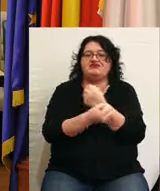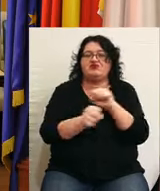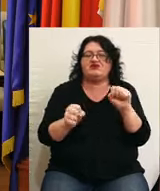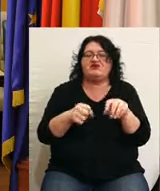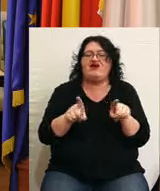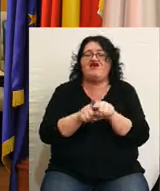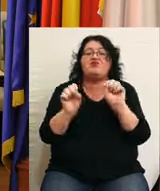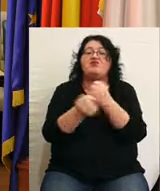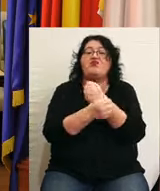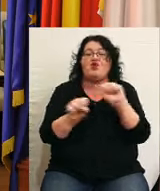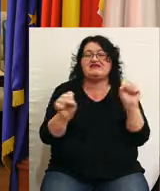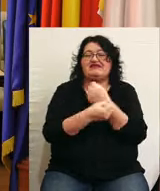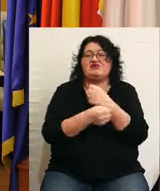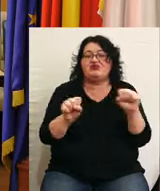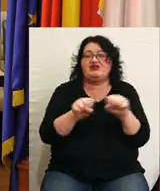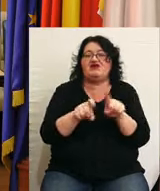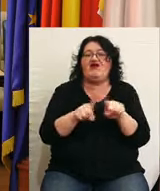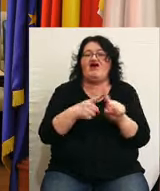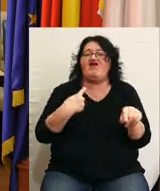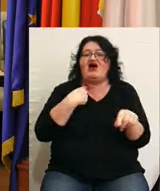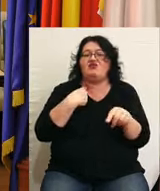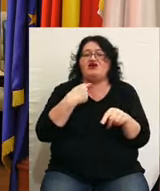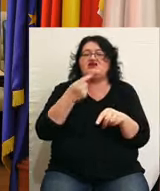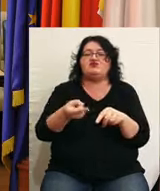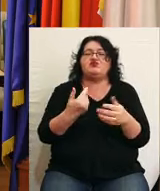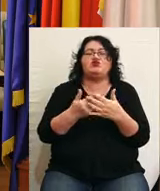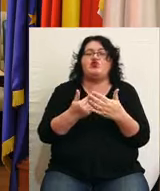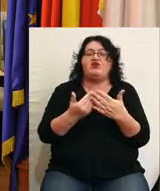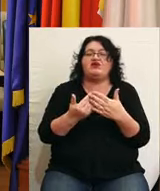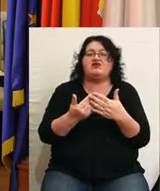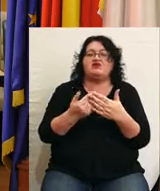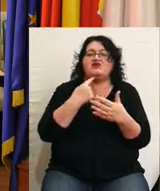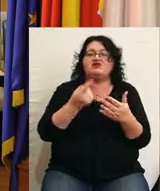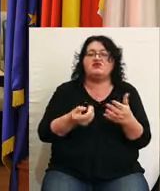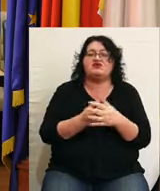clar. Și o subliniez nu